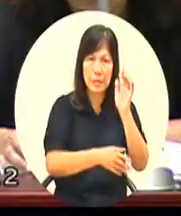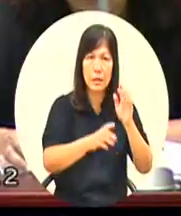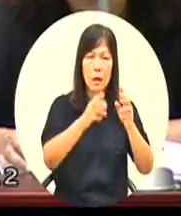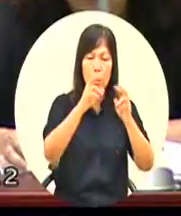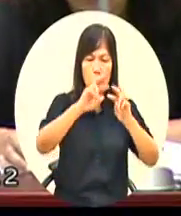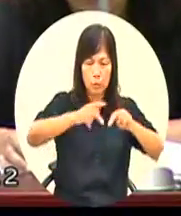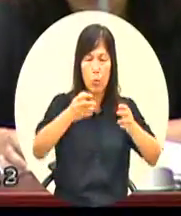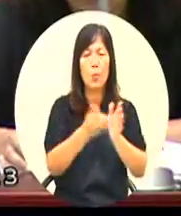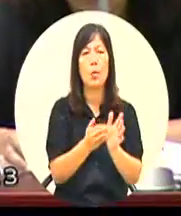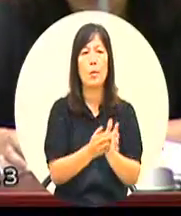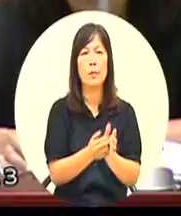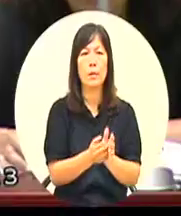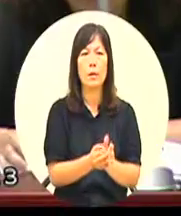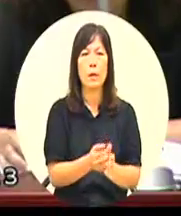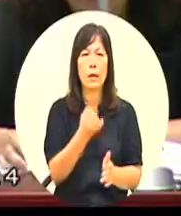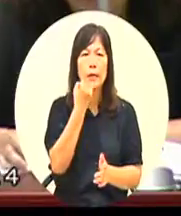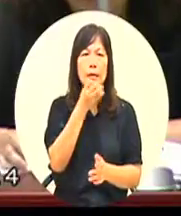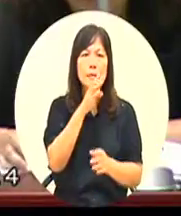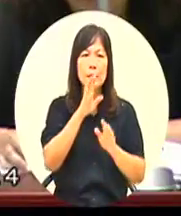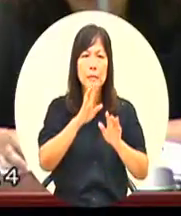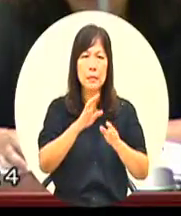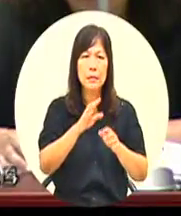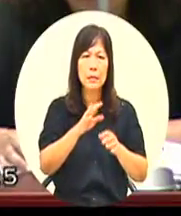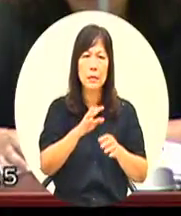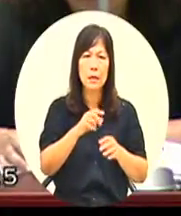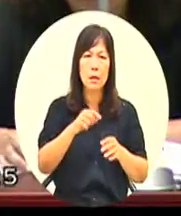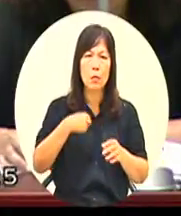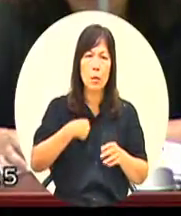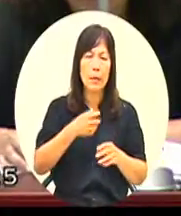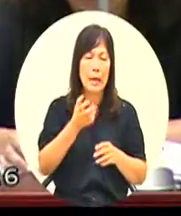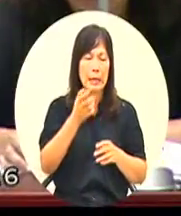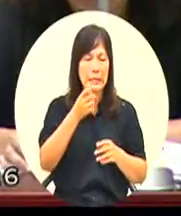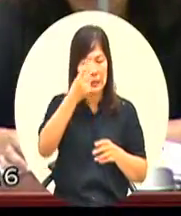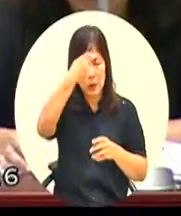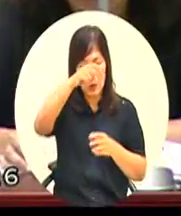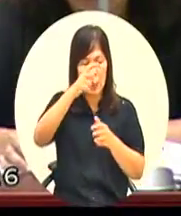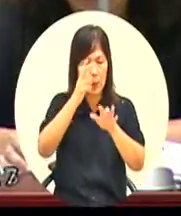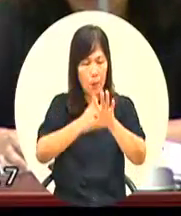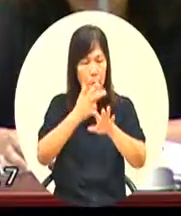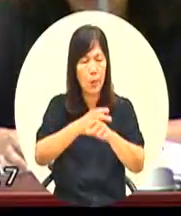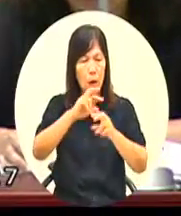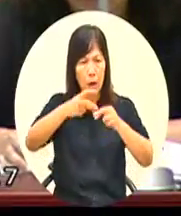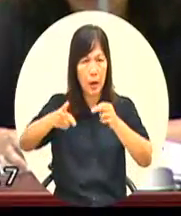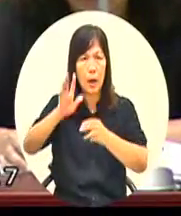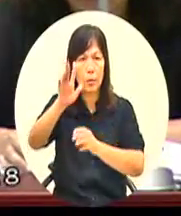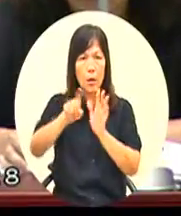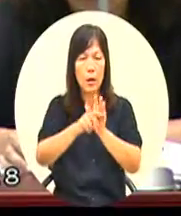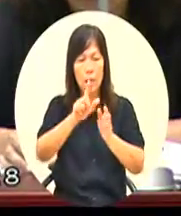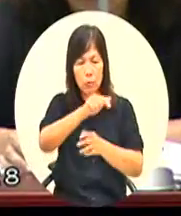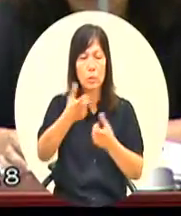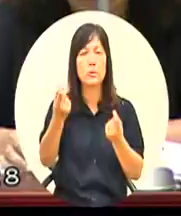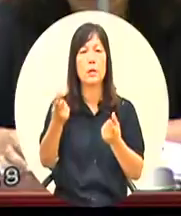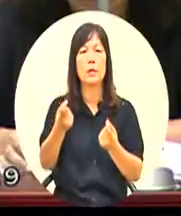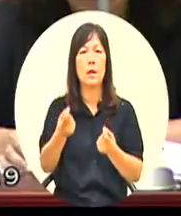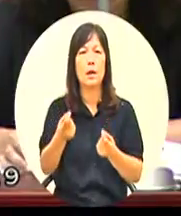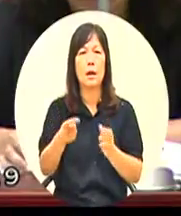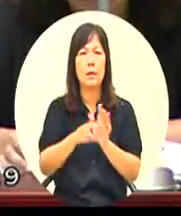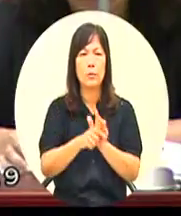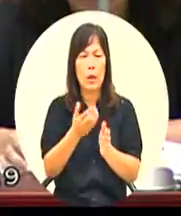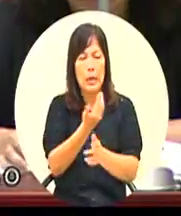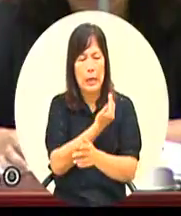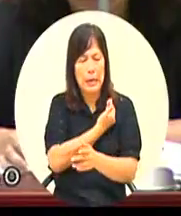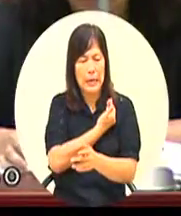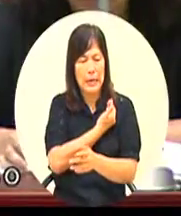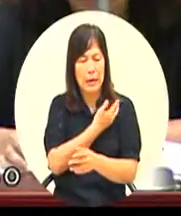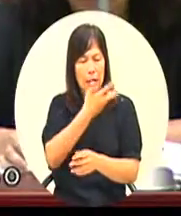好了。那可是因为我们是用那种古法来修的哦，包含它的那些材料，当然是比较不耐水